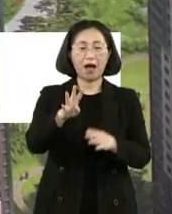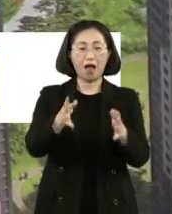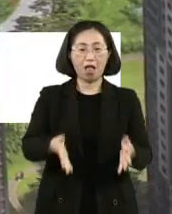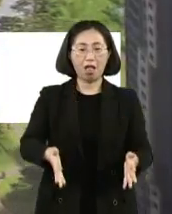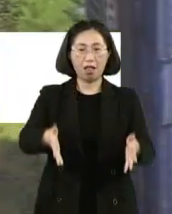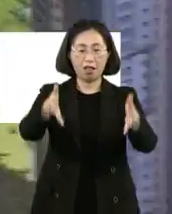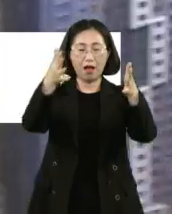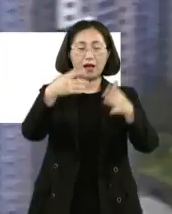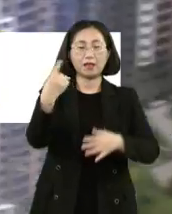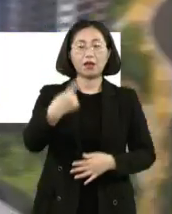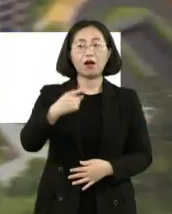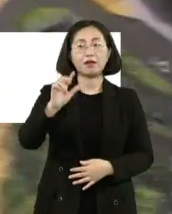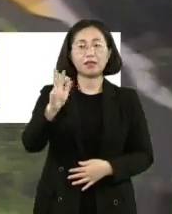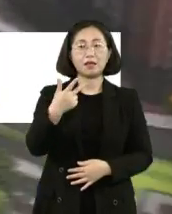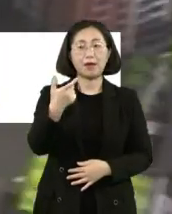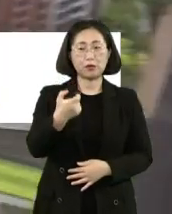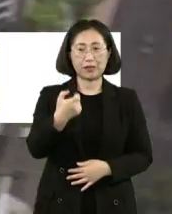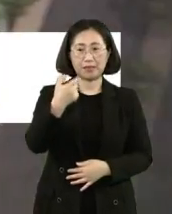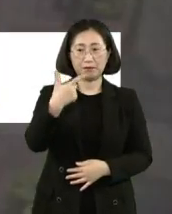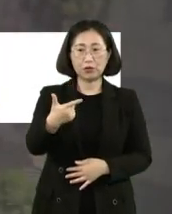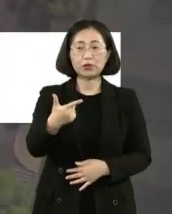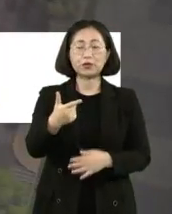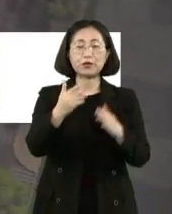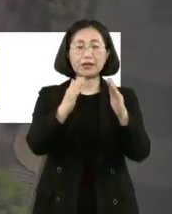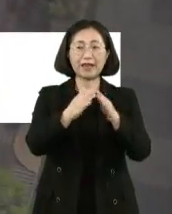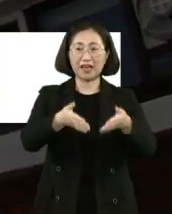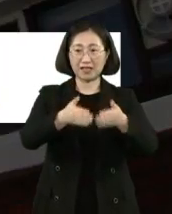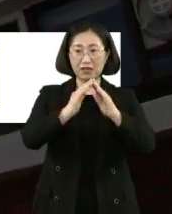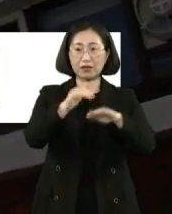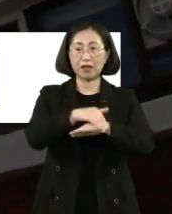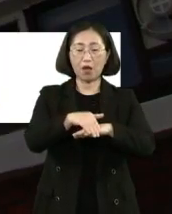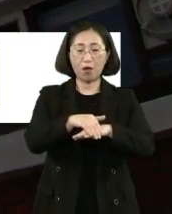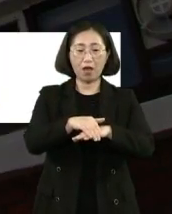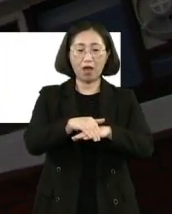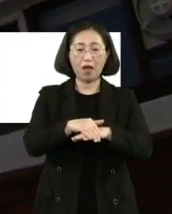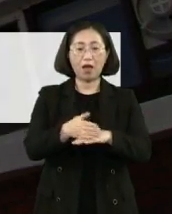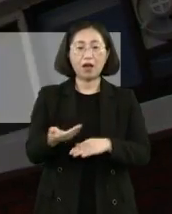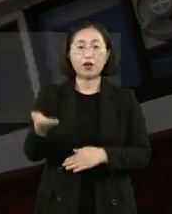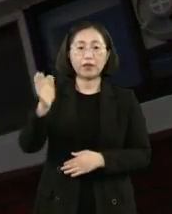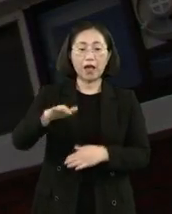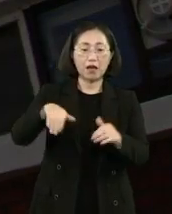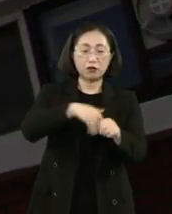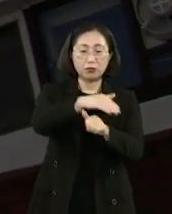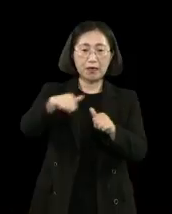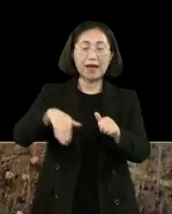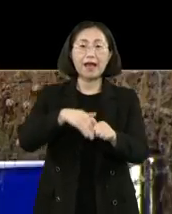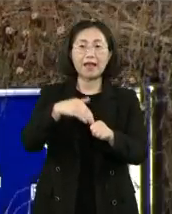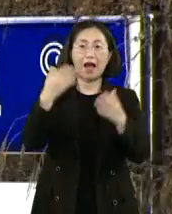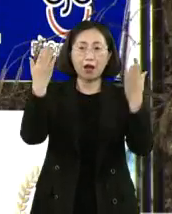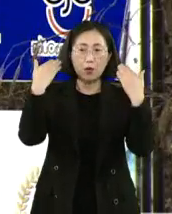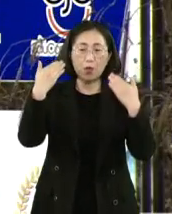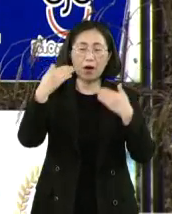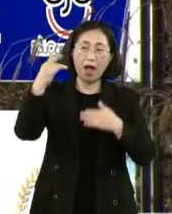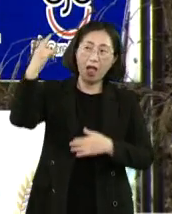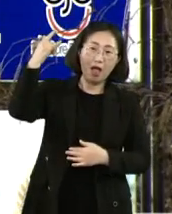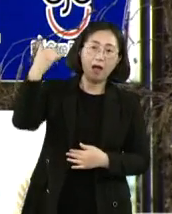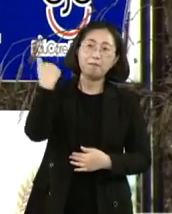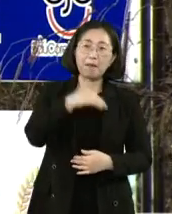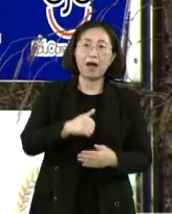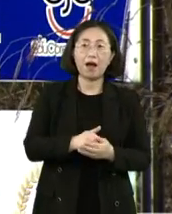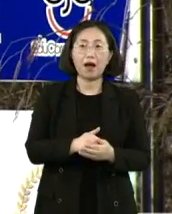아파트 1,766세대가 들어서는데 문제는 주변 학교들의 일조권.